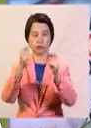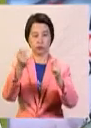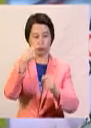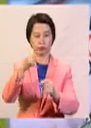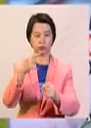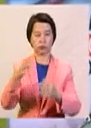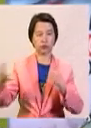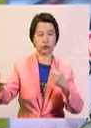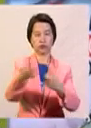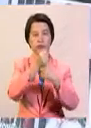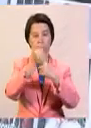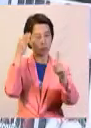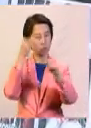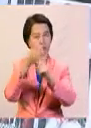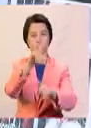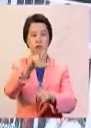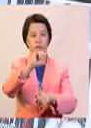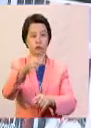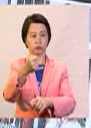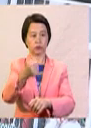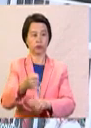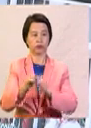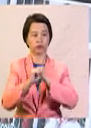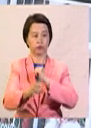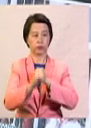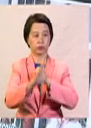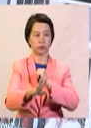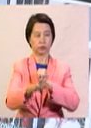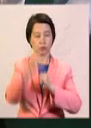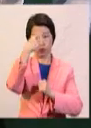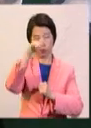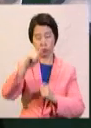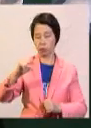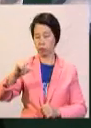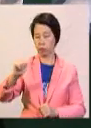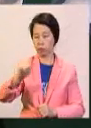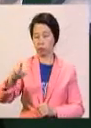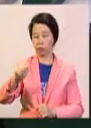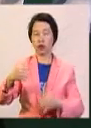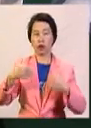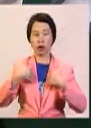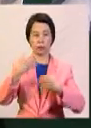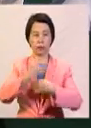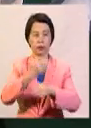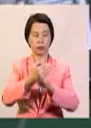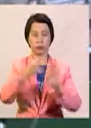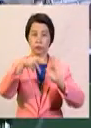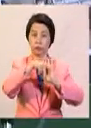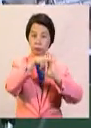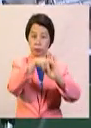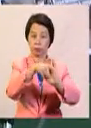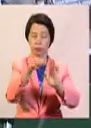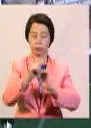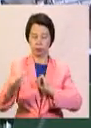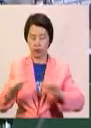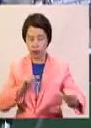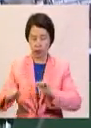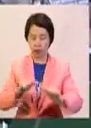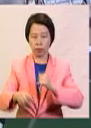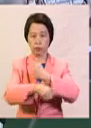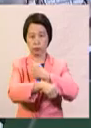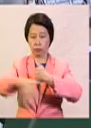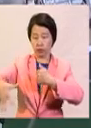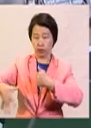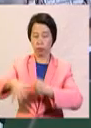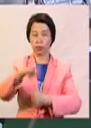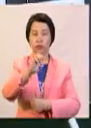kita mencapai sasaran. Kempen Medical for Gaza akan diadakan dalam bentuk pameran dan aktiviti di cawangan